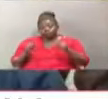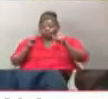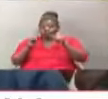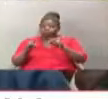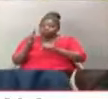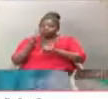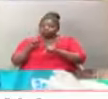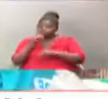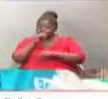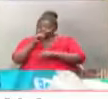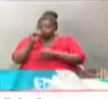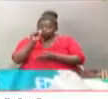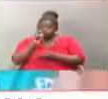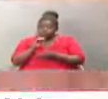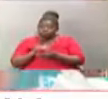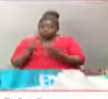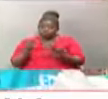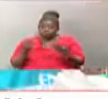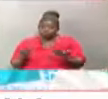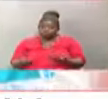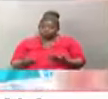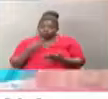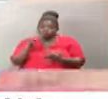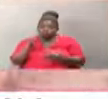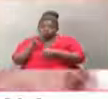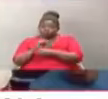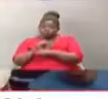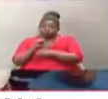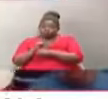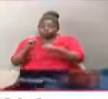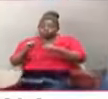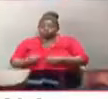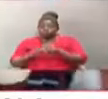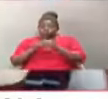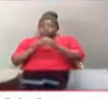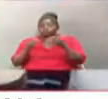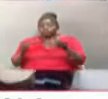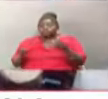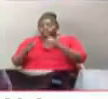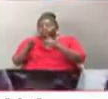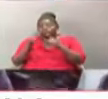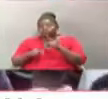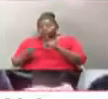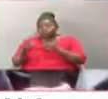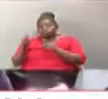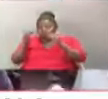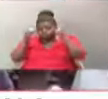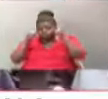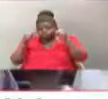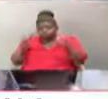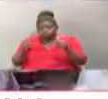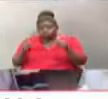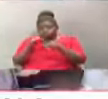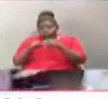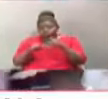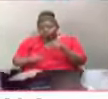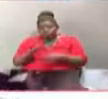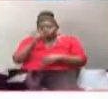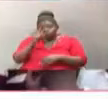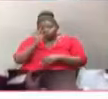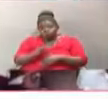naye eri wansi. Ye Edward Mwesigye omu ku bakulira Lufuleno ayogedde omuwendo gw'ente ezisaliddwa. Leero tusaze wakati w'ente nga